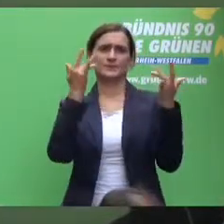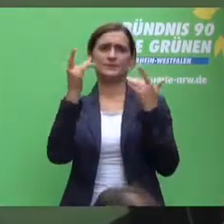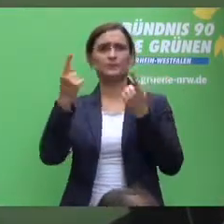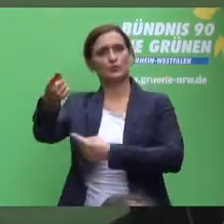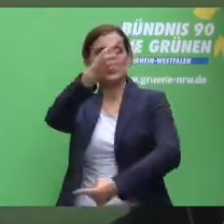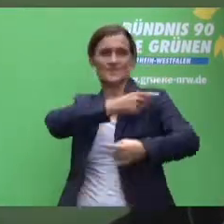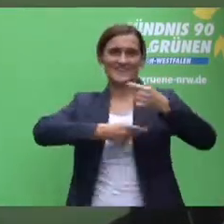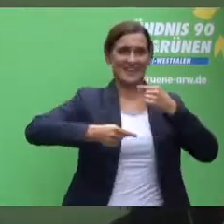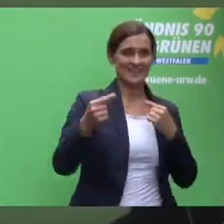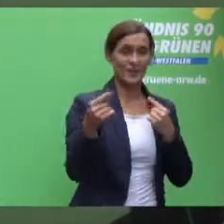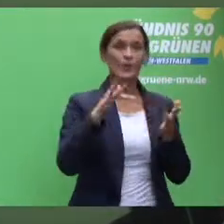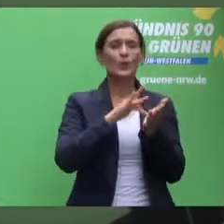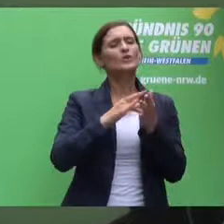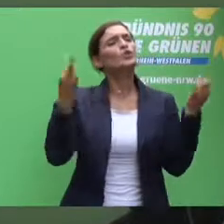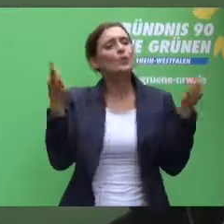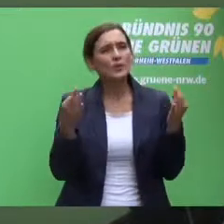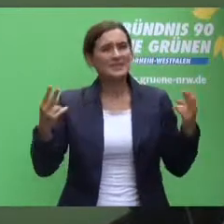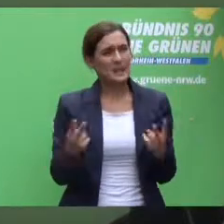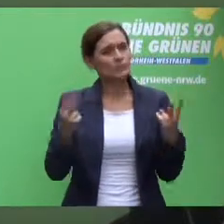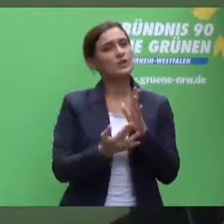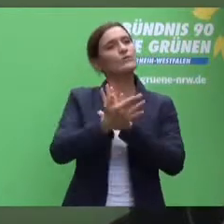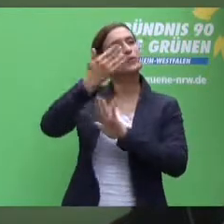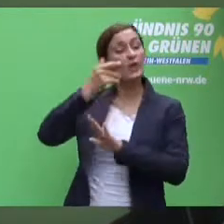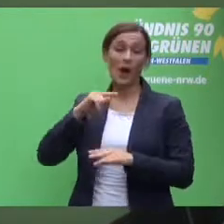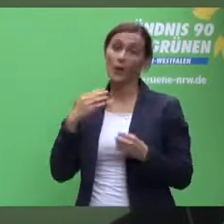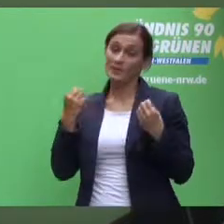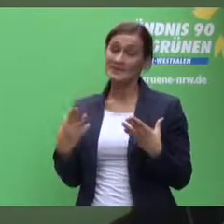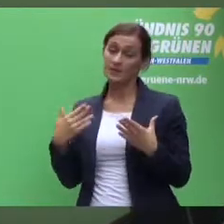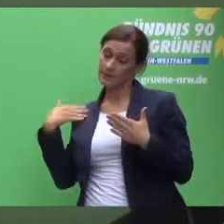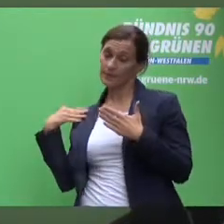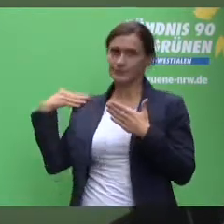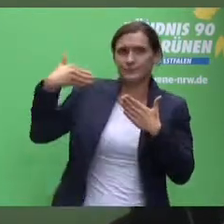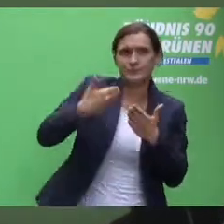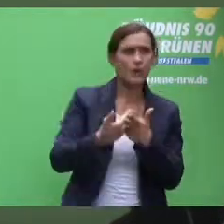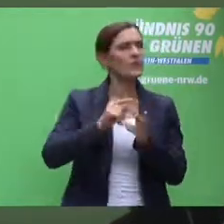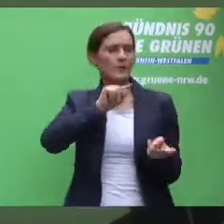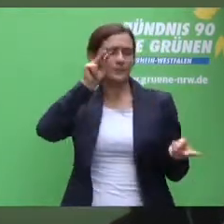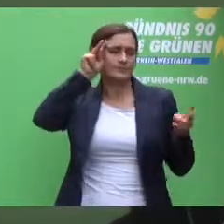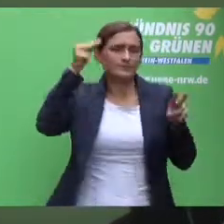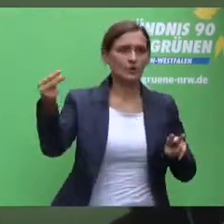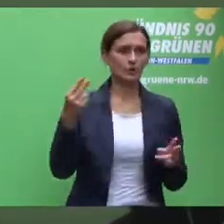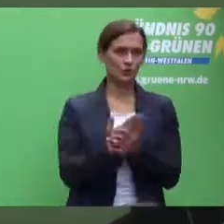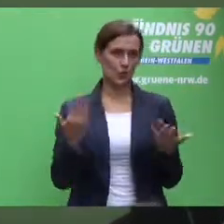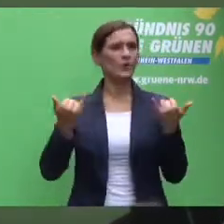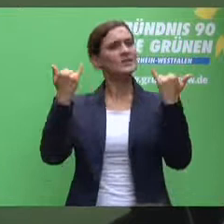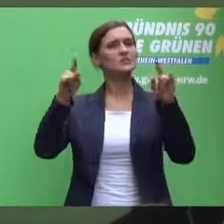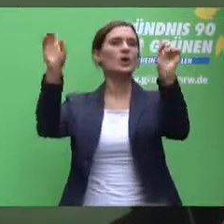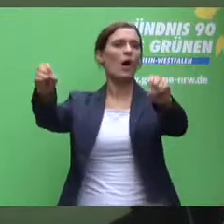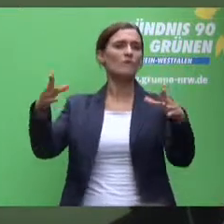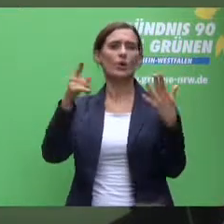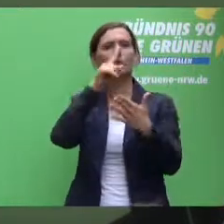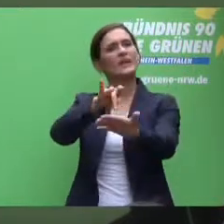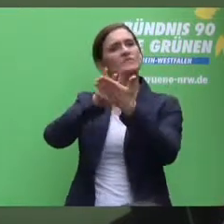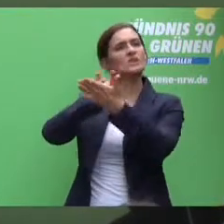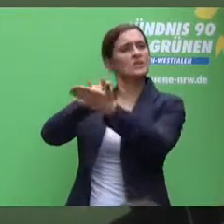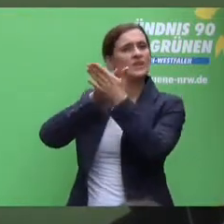auch Grünen, die eine ganz andere Praxis seitdem vorgelegt haben, ebenfalls unterstellen und aufhören, mit solchen Hinweisen